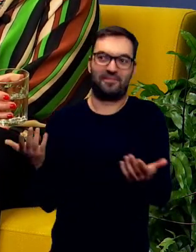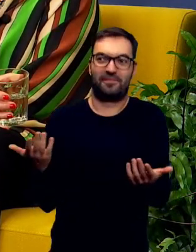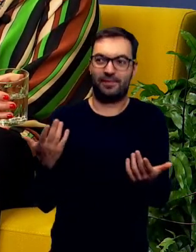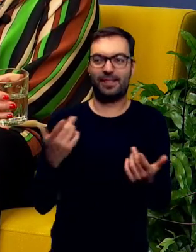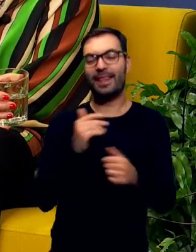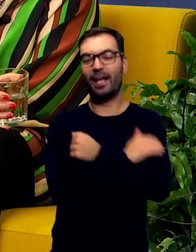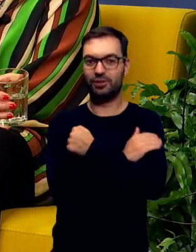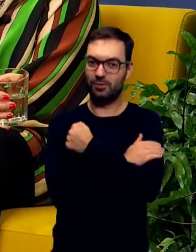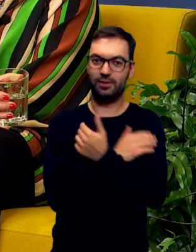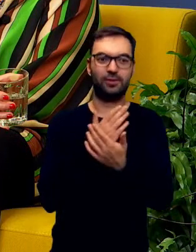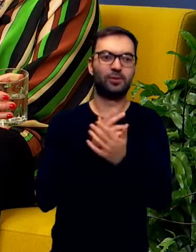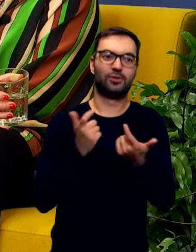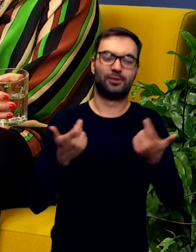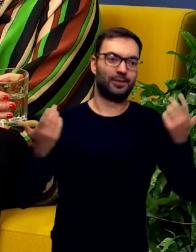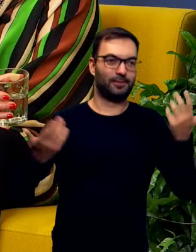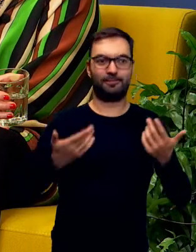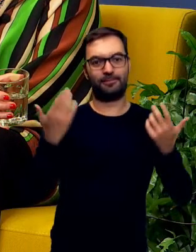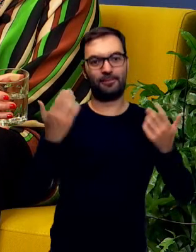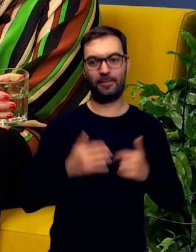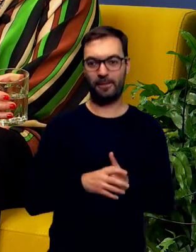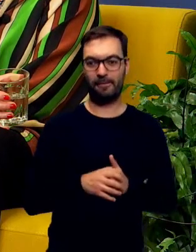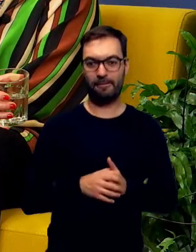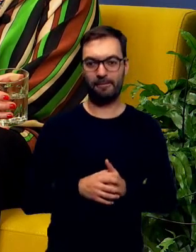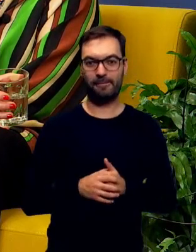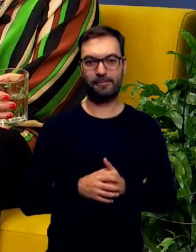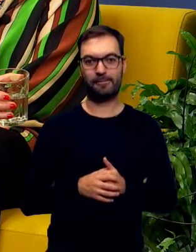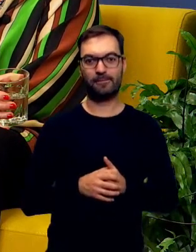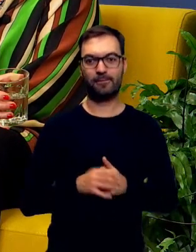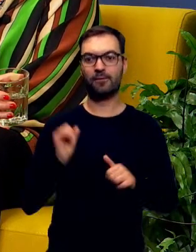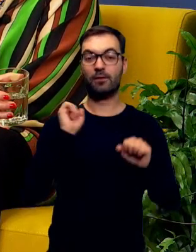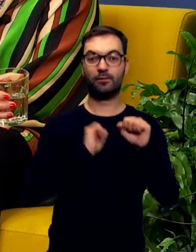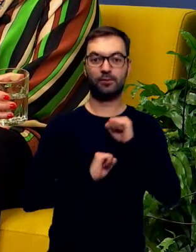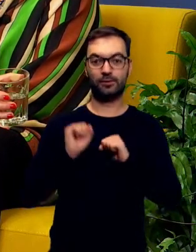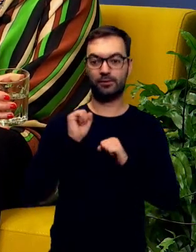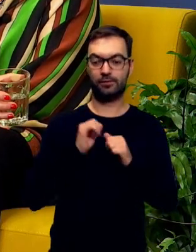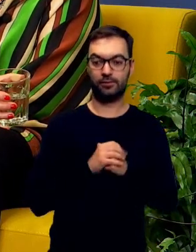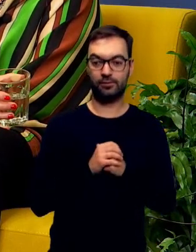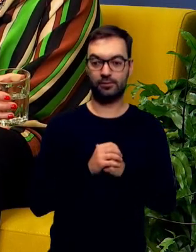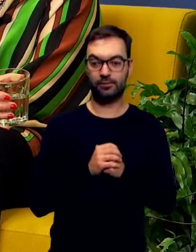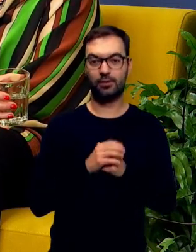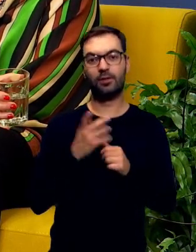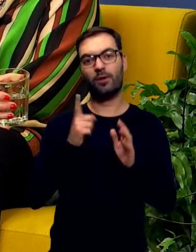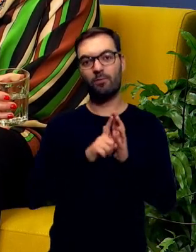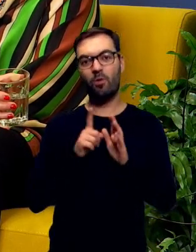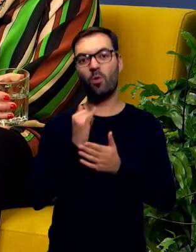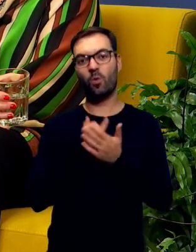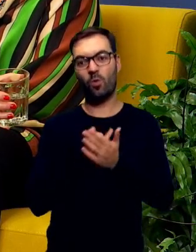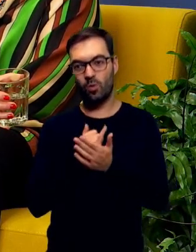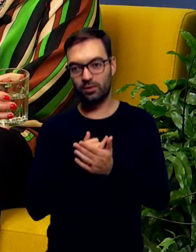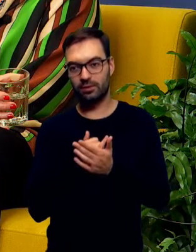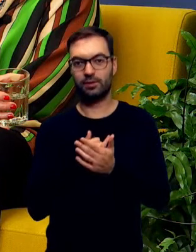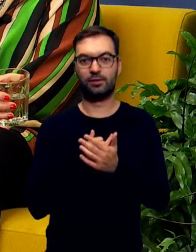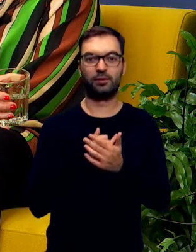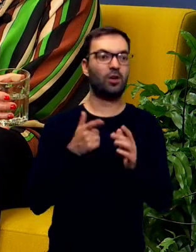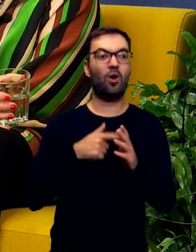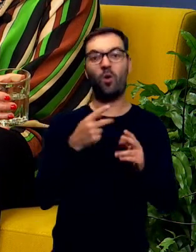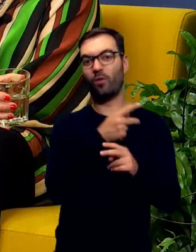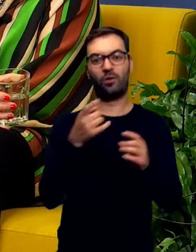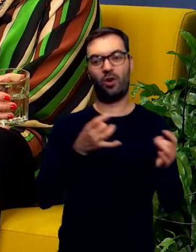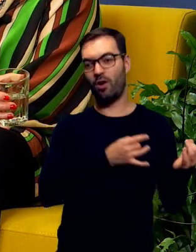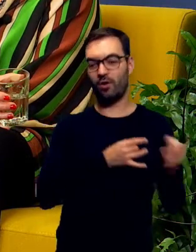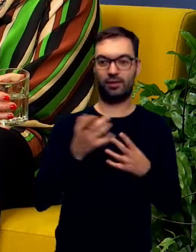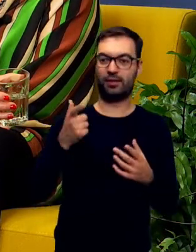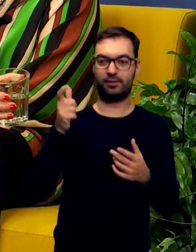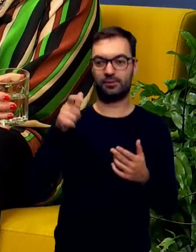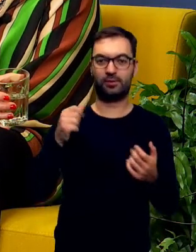no to pewnie tyle, że zrobienie, odbycie jakichś ćwiczeń, uczestnictwo w kursie, no nie od razu